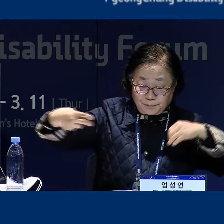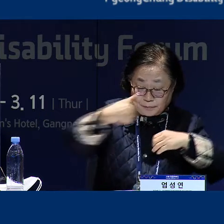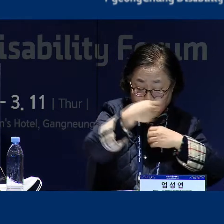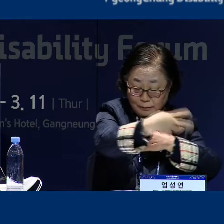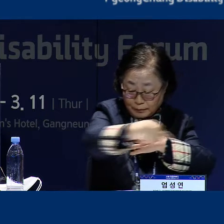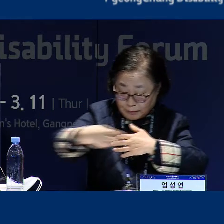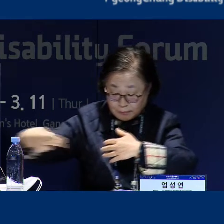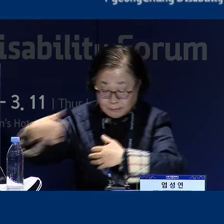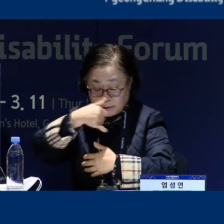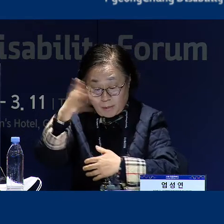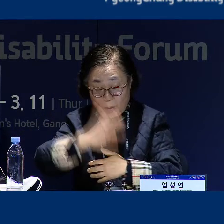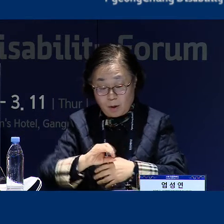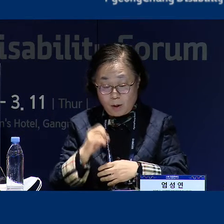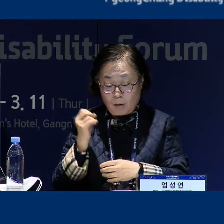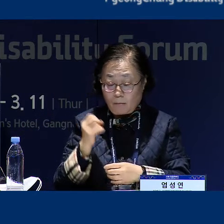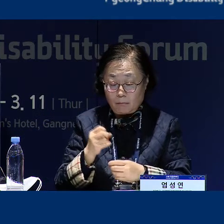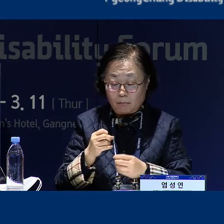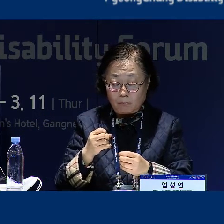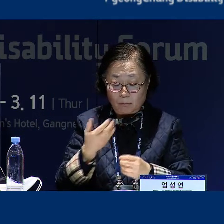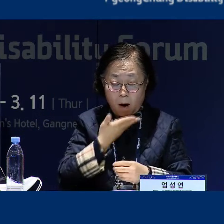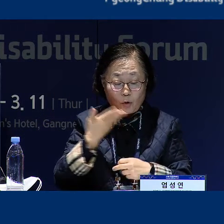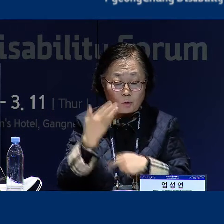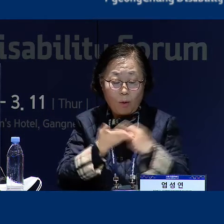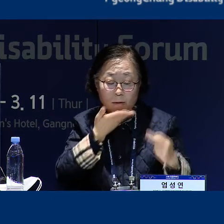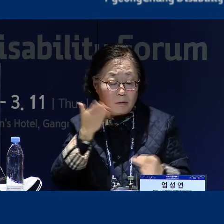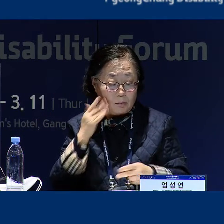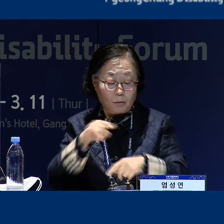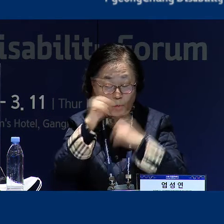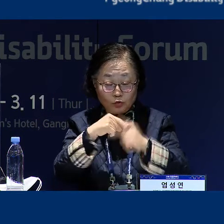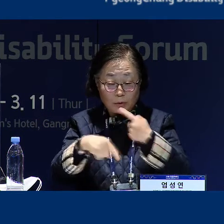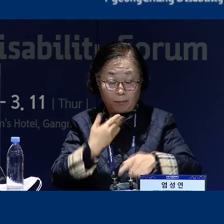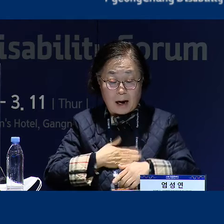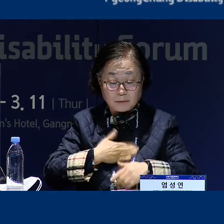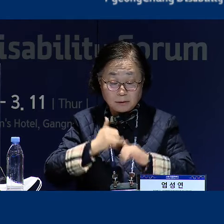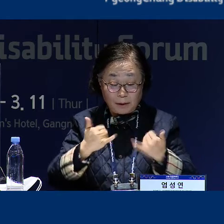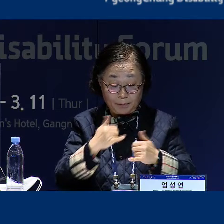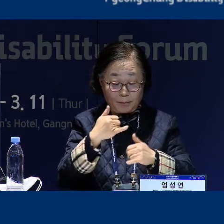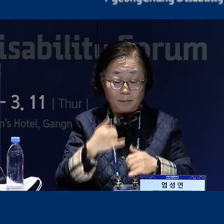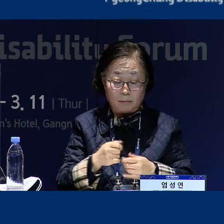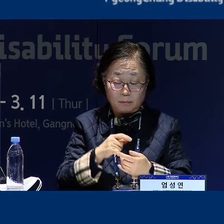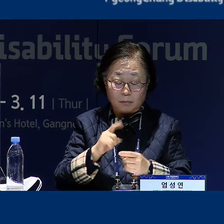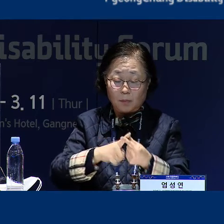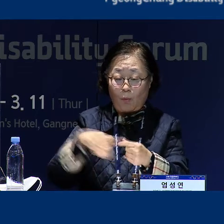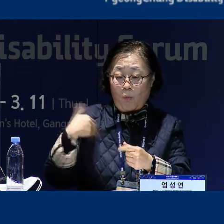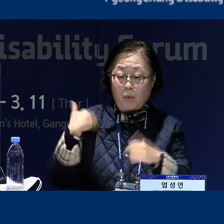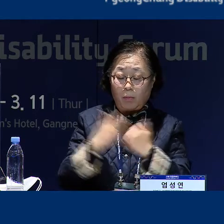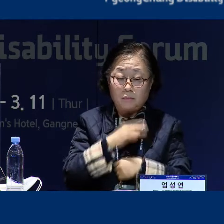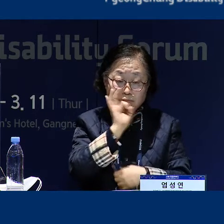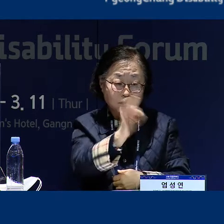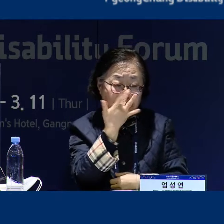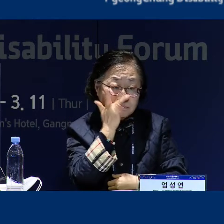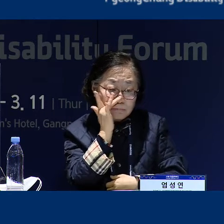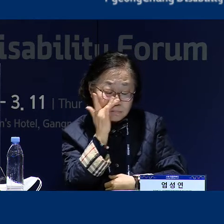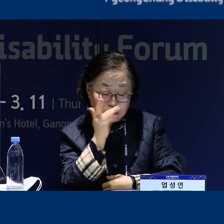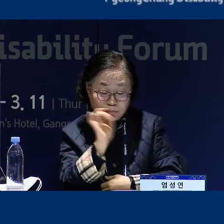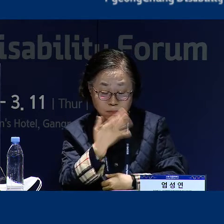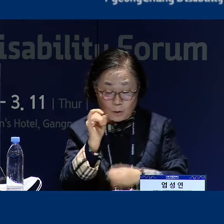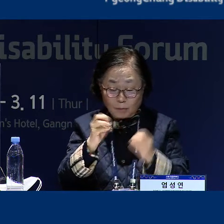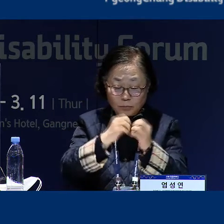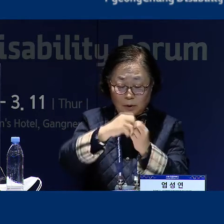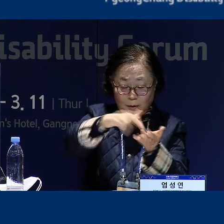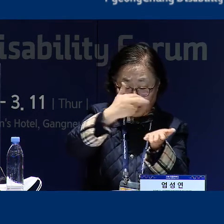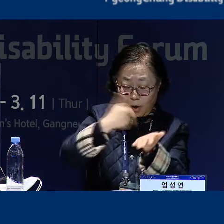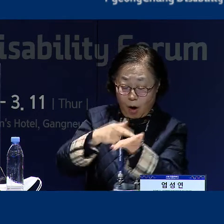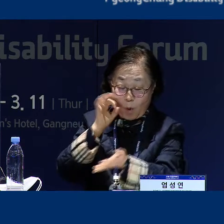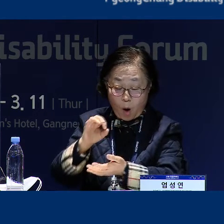나왔지만 수화 통역이 제공되지 않았습니다. 방송에서 한글 자막은 제공되었지만 도내의 청각 장애인